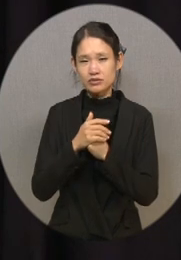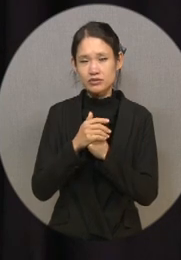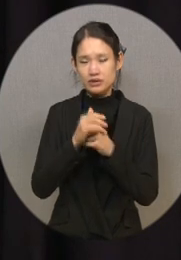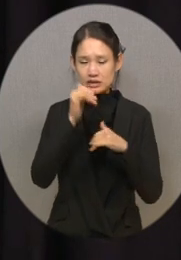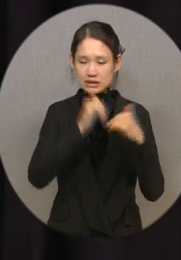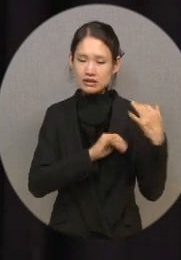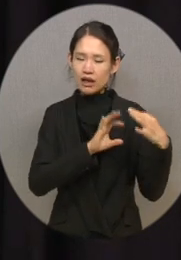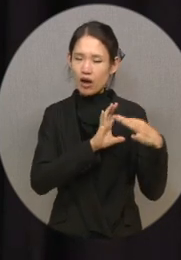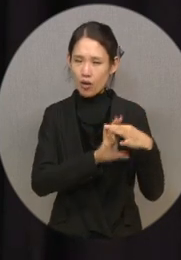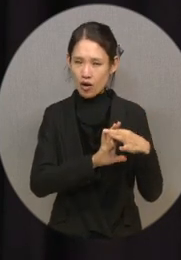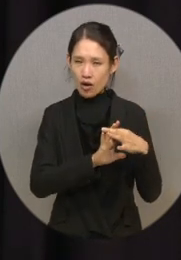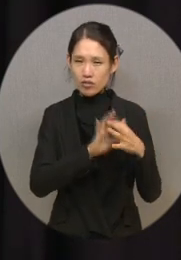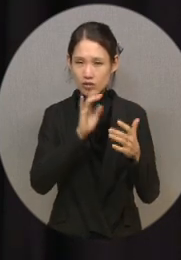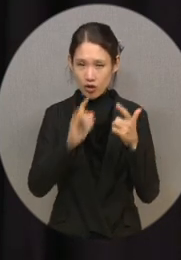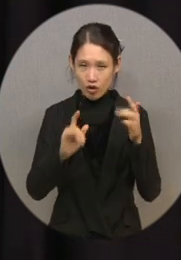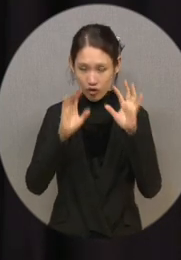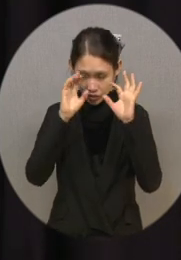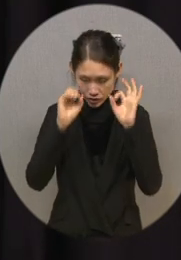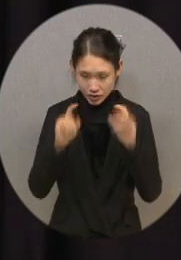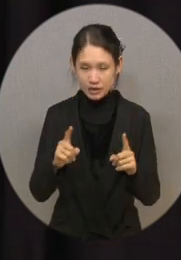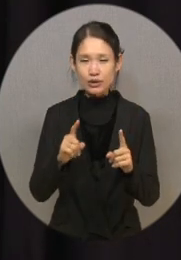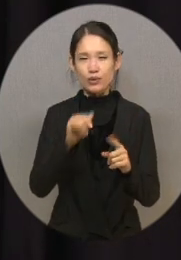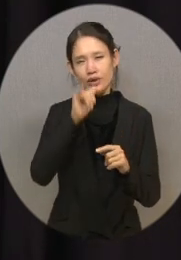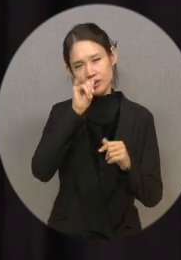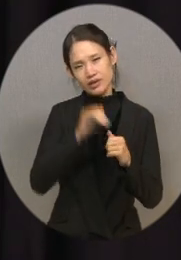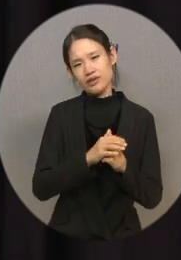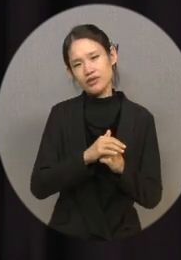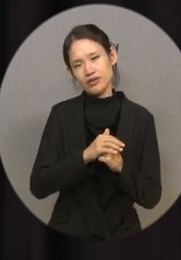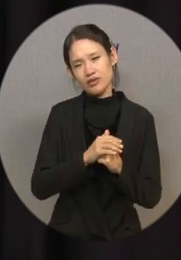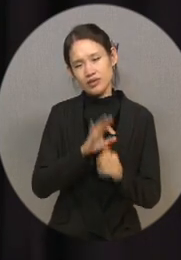볼 기회가 있었어요. 네. 그래서 그